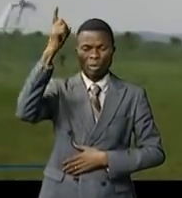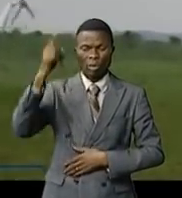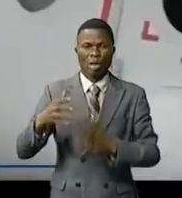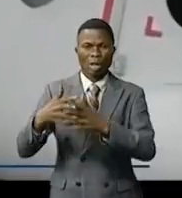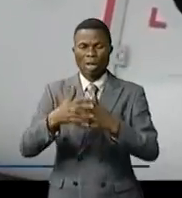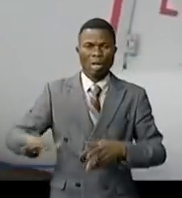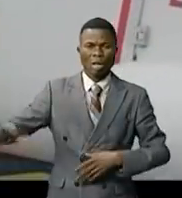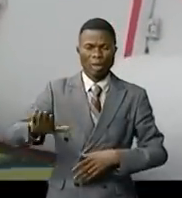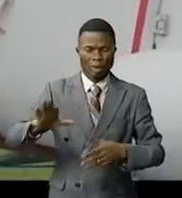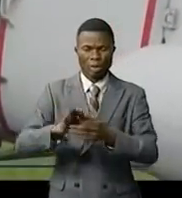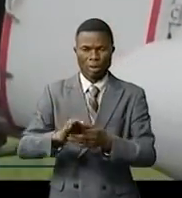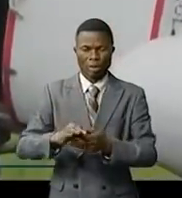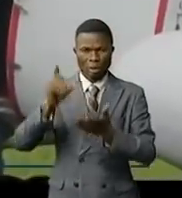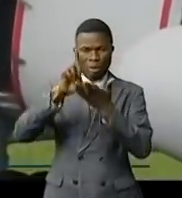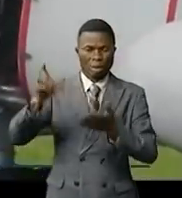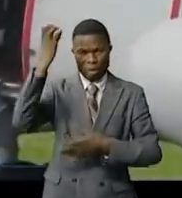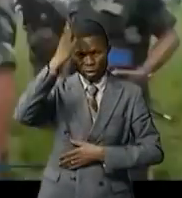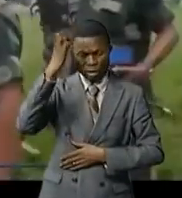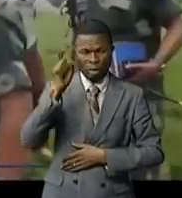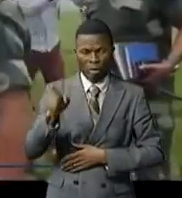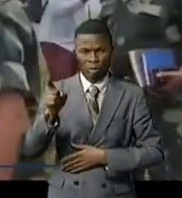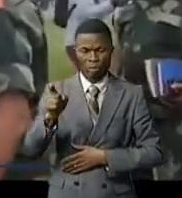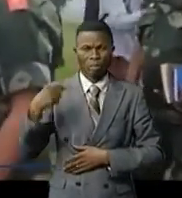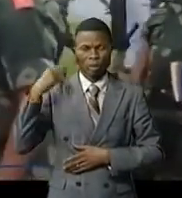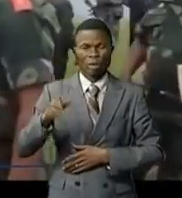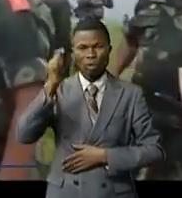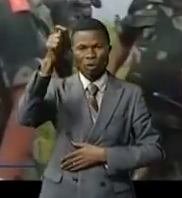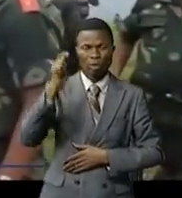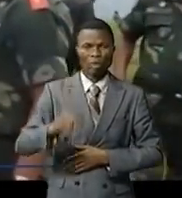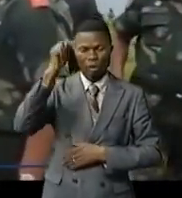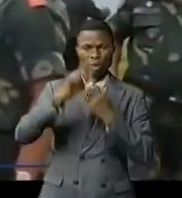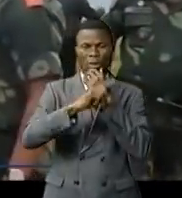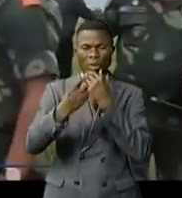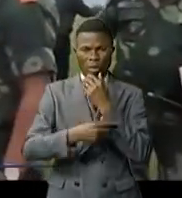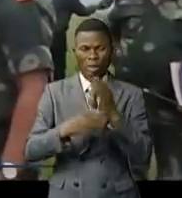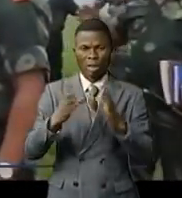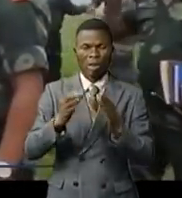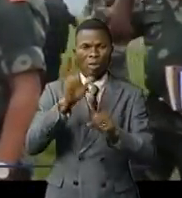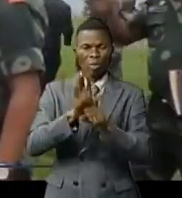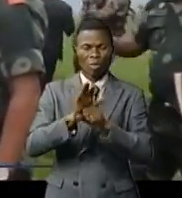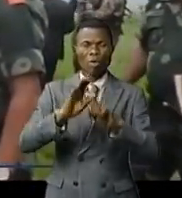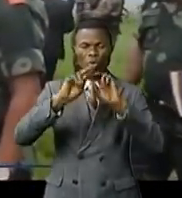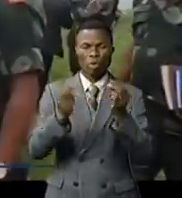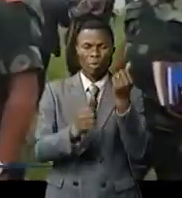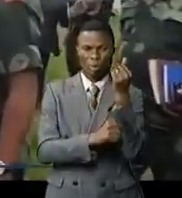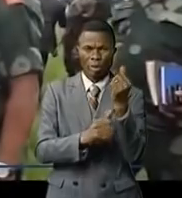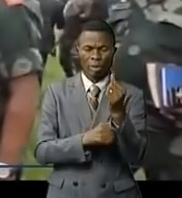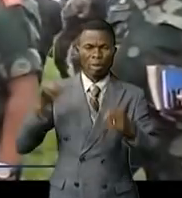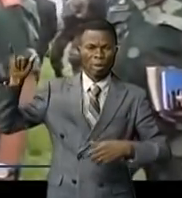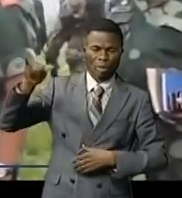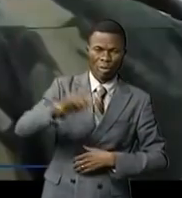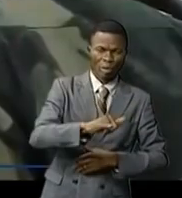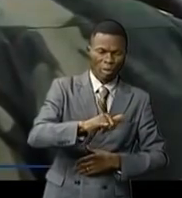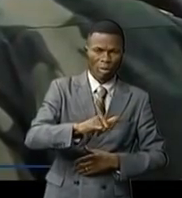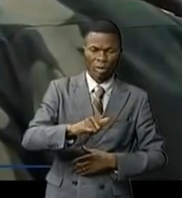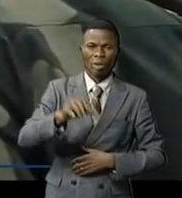bord duquel le lieutenant-général Constantin Makangba, gouverneur militaire du Nord Kivu, accompagné d'une forte délégation, a atterri à